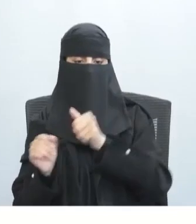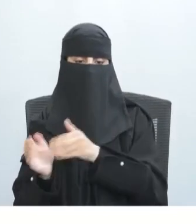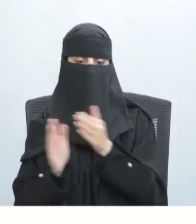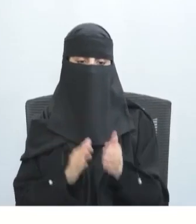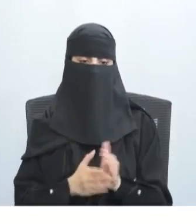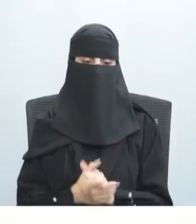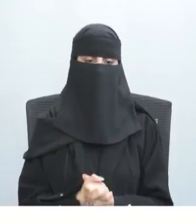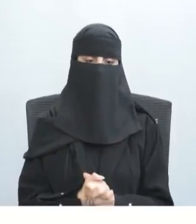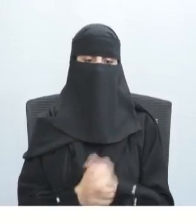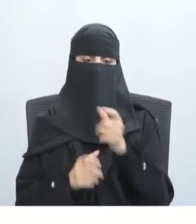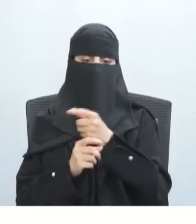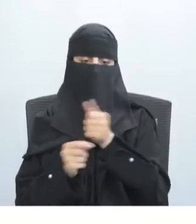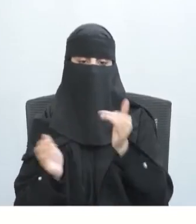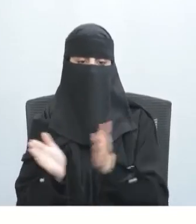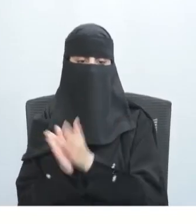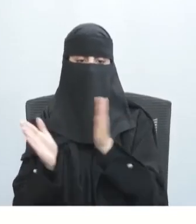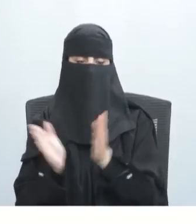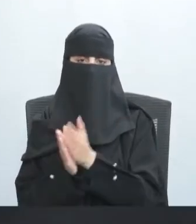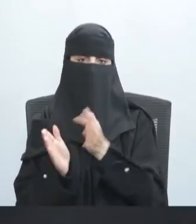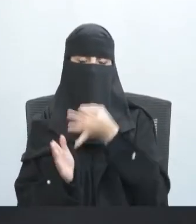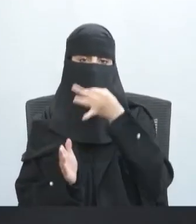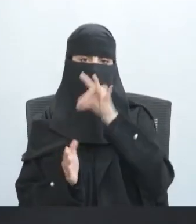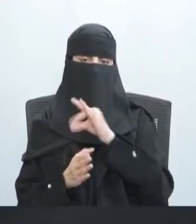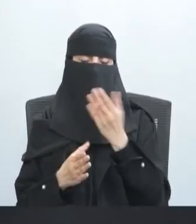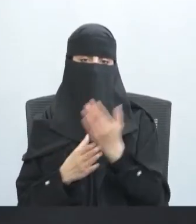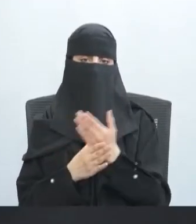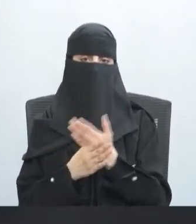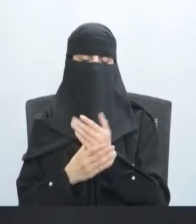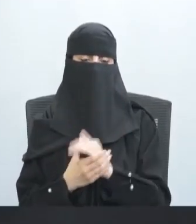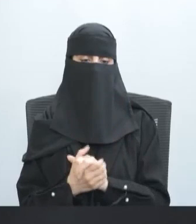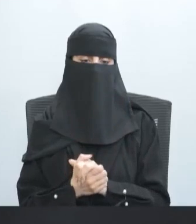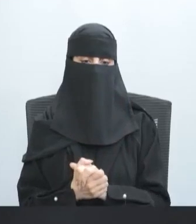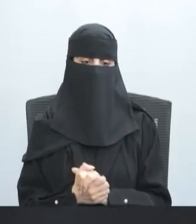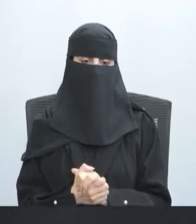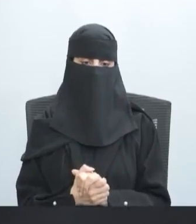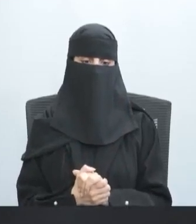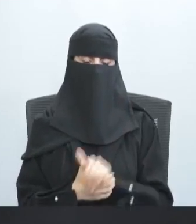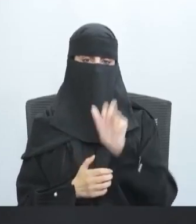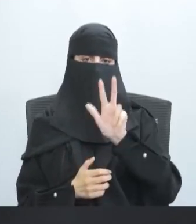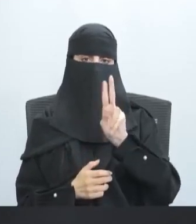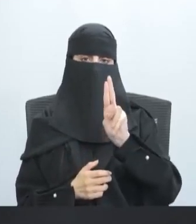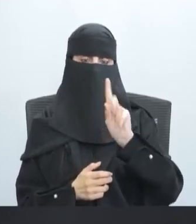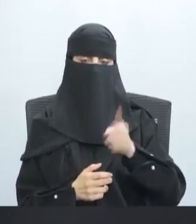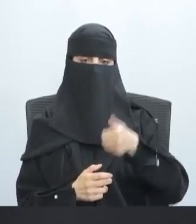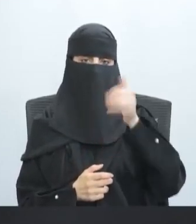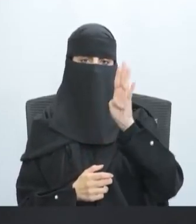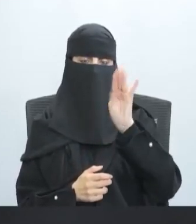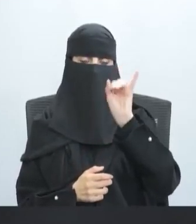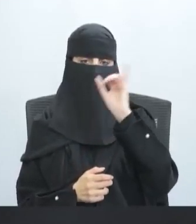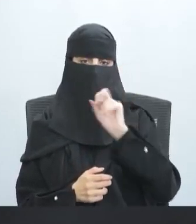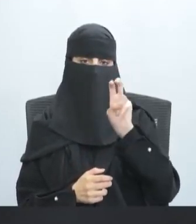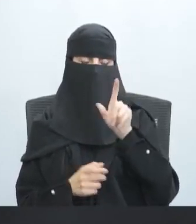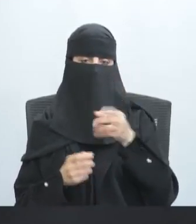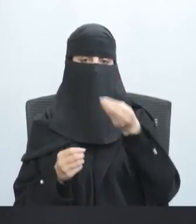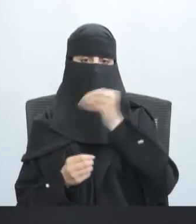اذا لماذا التراكم مجدي اكثر من المبلغ الاساسي او حينما يكون لديك 1000 ثابت و 5%